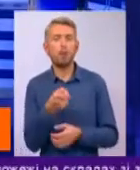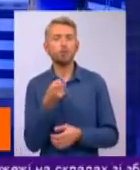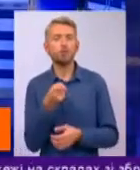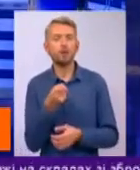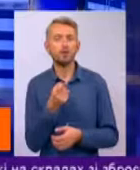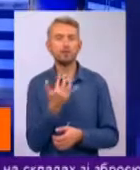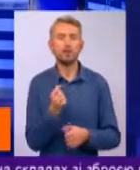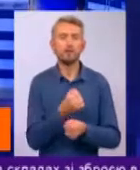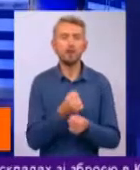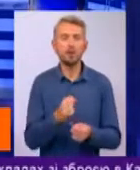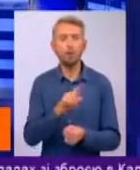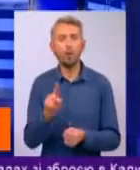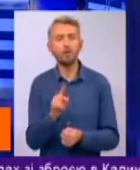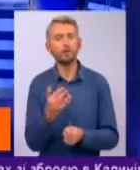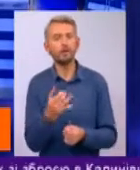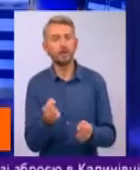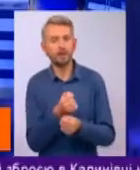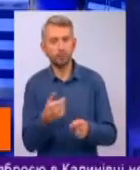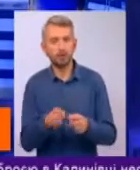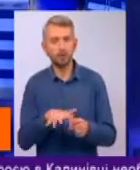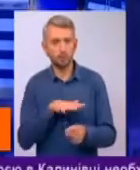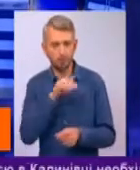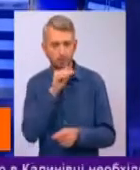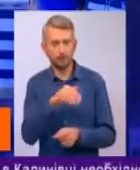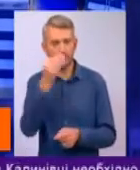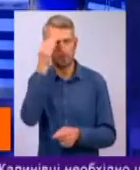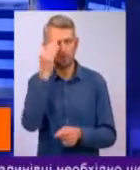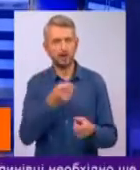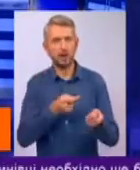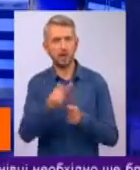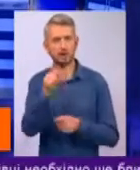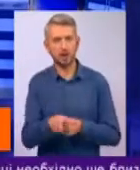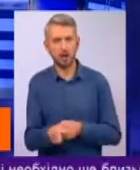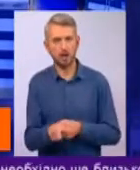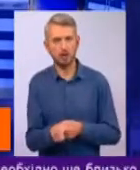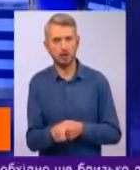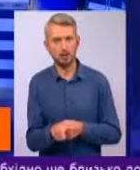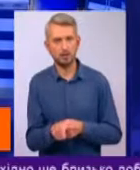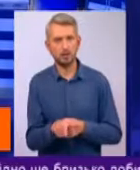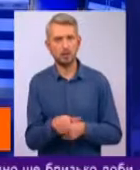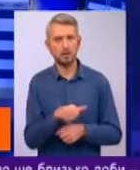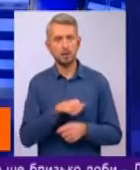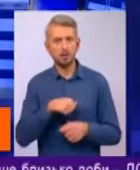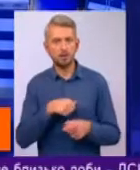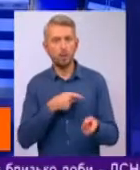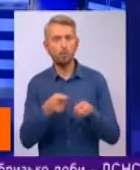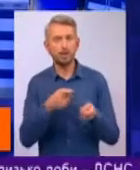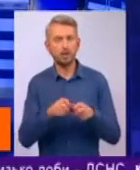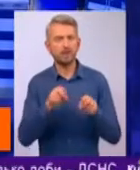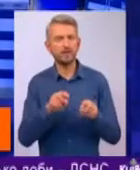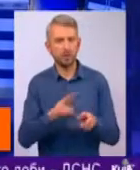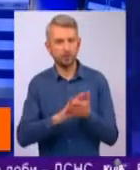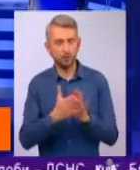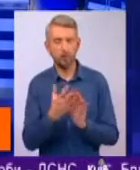вибухів, годину скільки вибухів? І це була професійна позиція керівника саме управління по надзвичайних ситуаціях. Ще